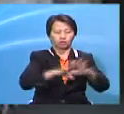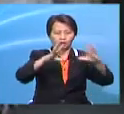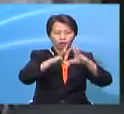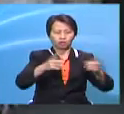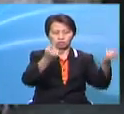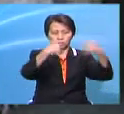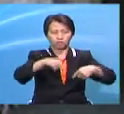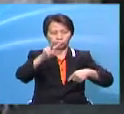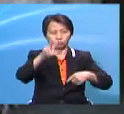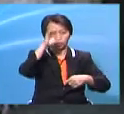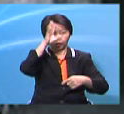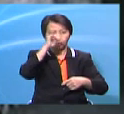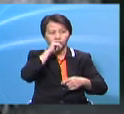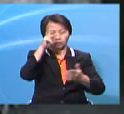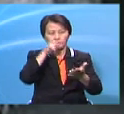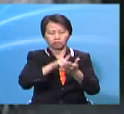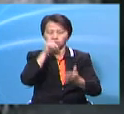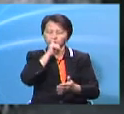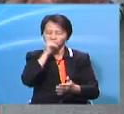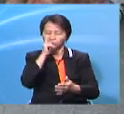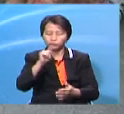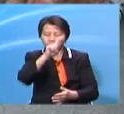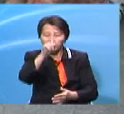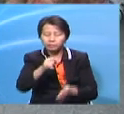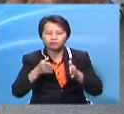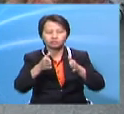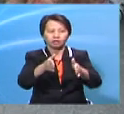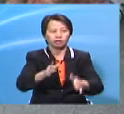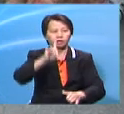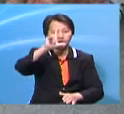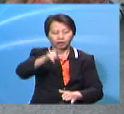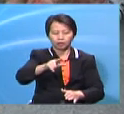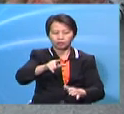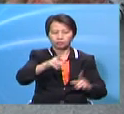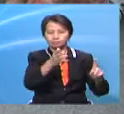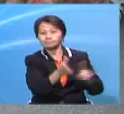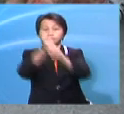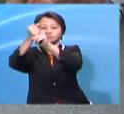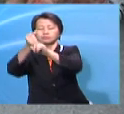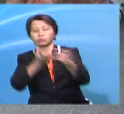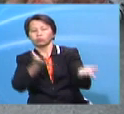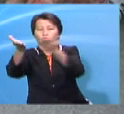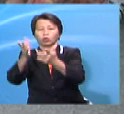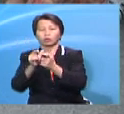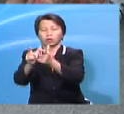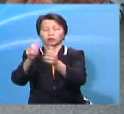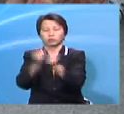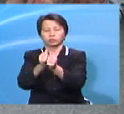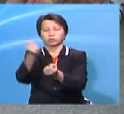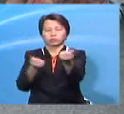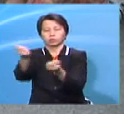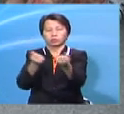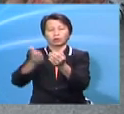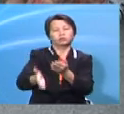dua lelaki tidak dikenali yang berpura bertanya Jalan suspek kemudian menangkap kanak-kanak itu dan dibawa lari menggunakan sebuah kereta